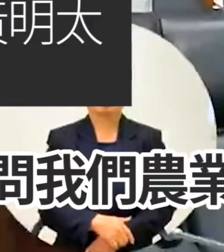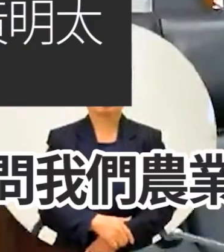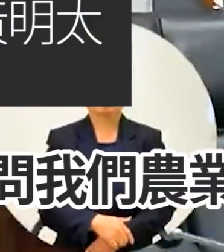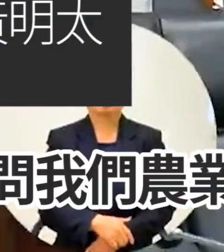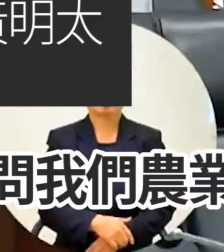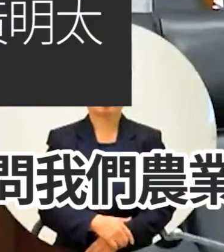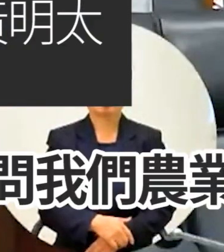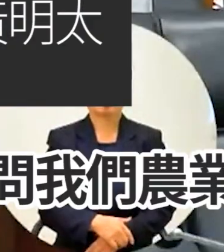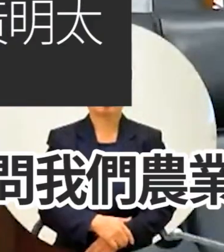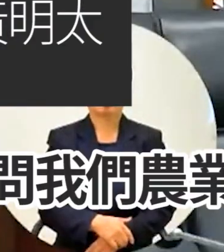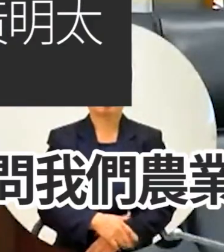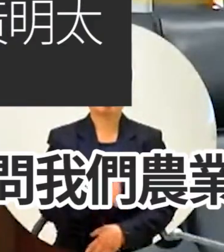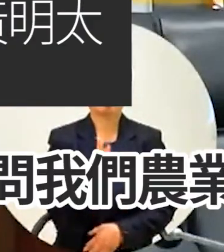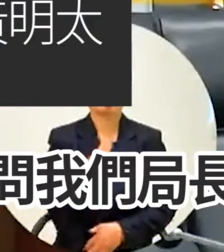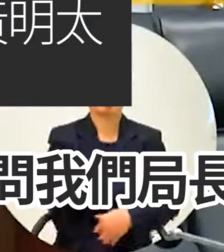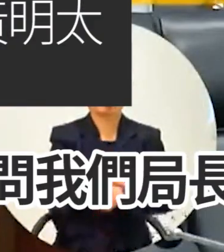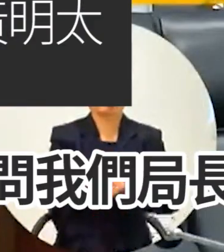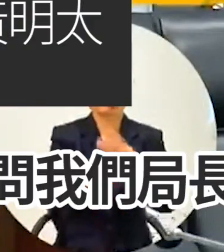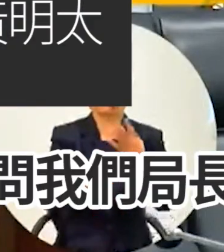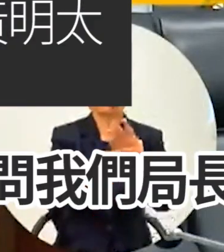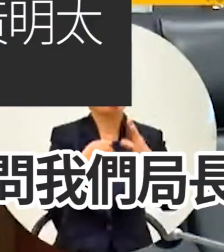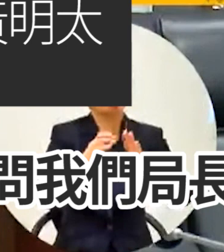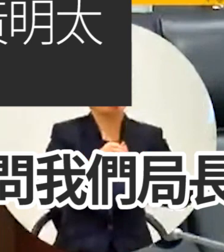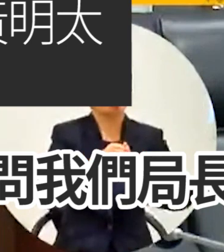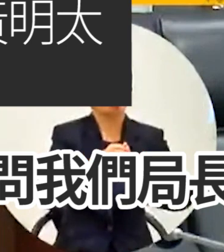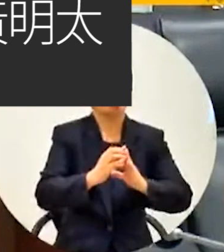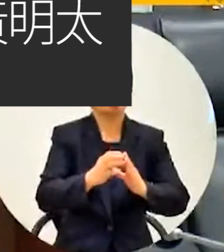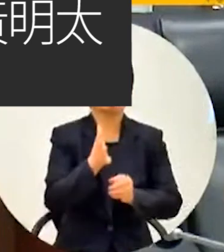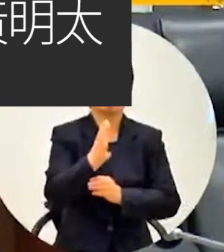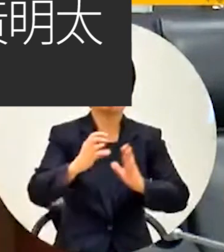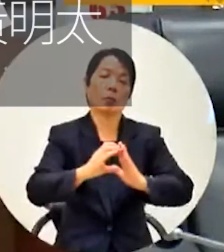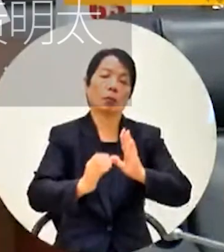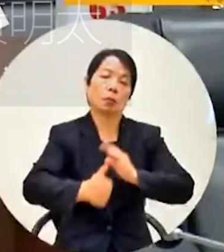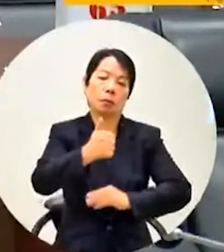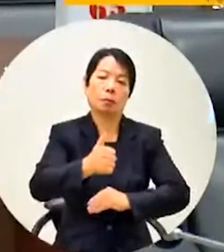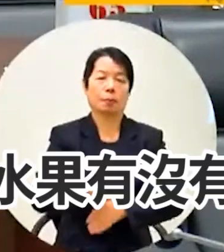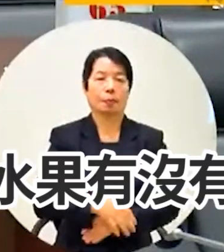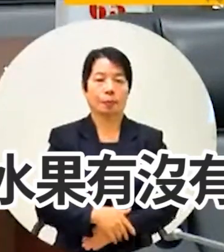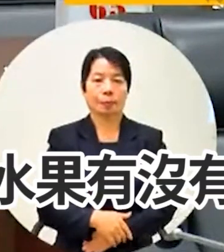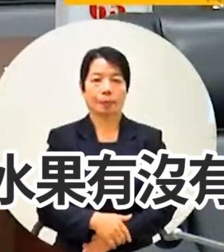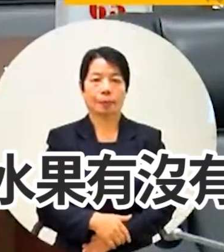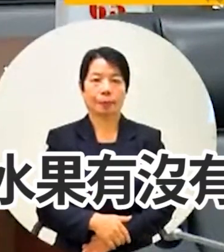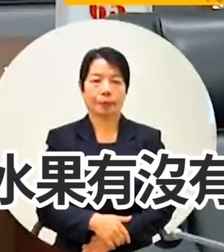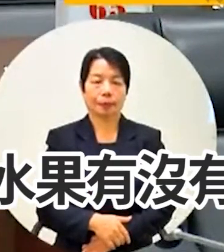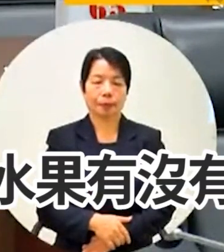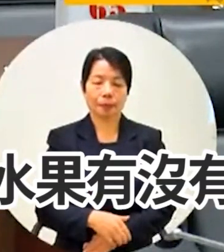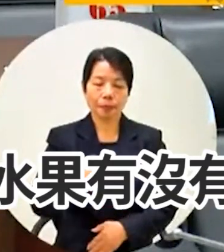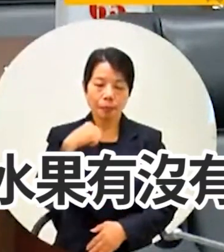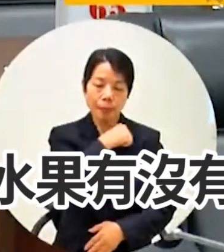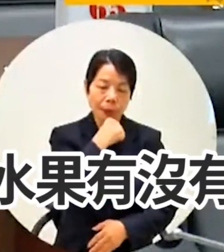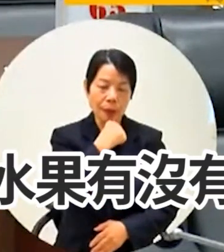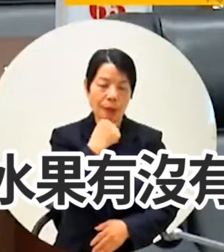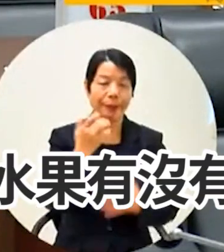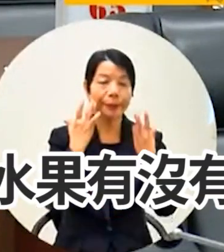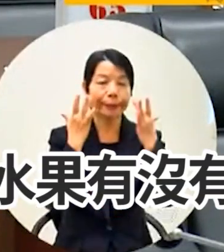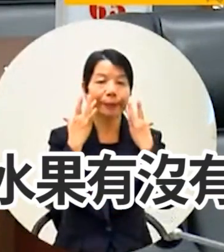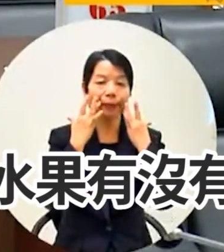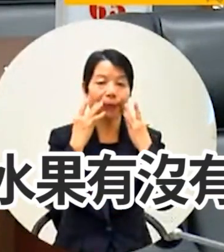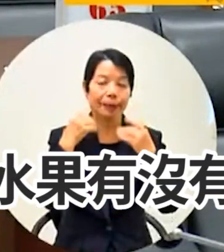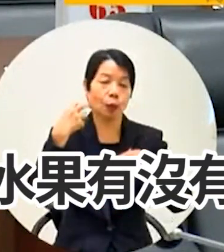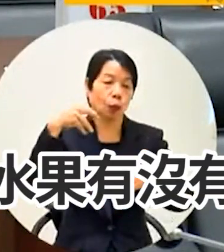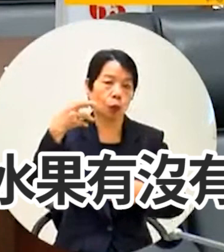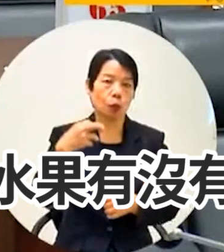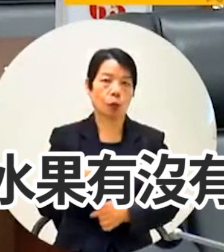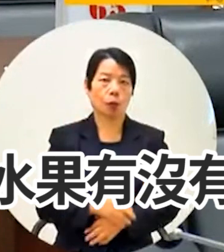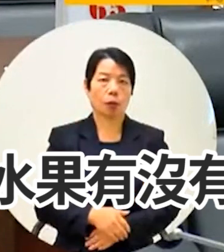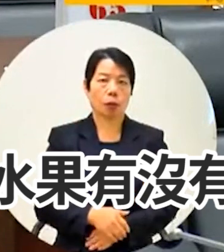请问咱农业局，请问咱局长哈，台湾的蔬菜水果有没